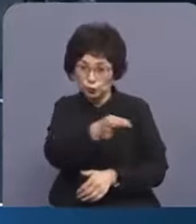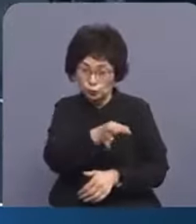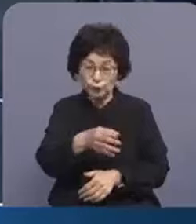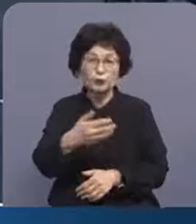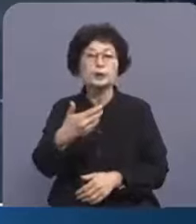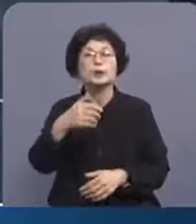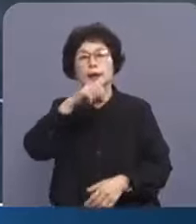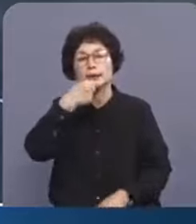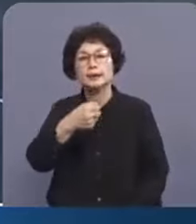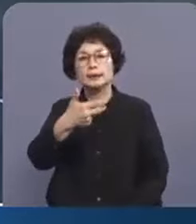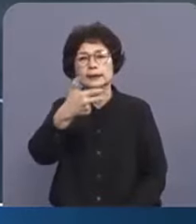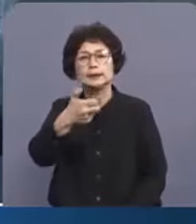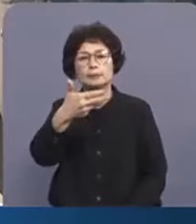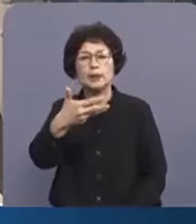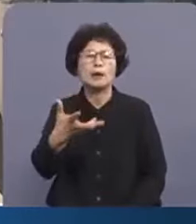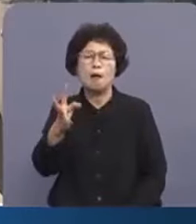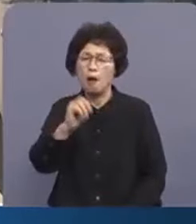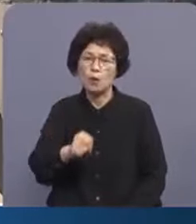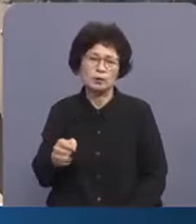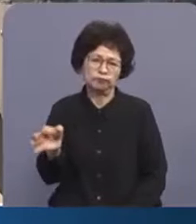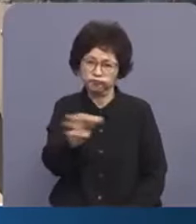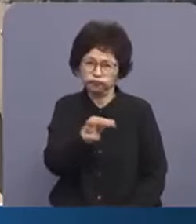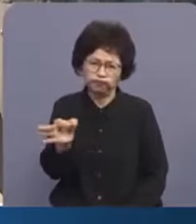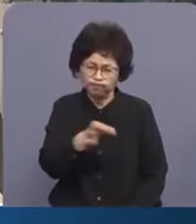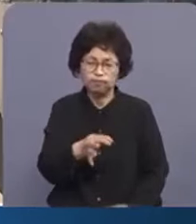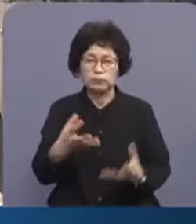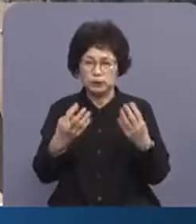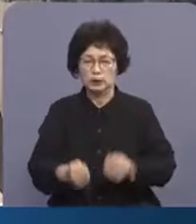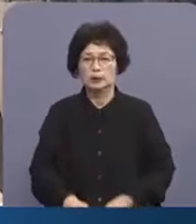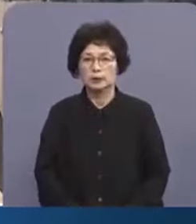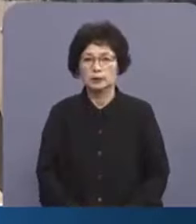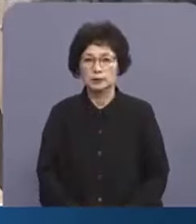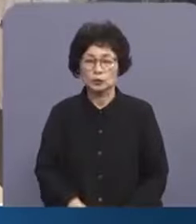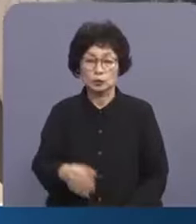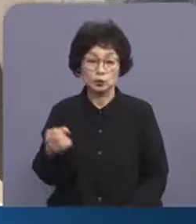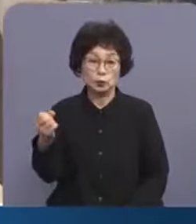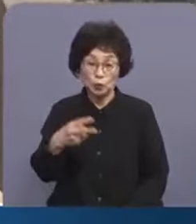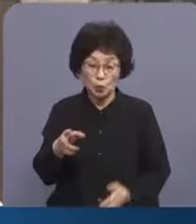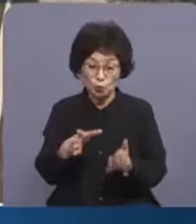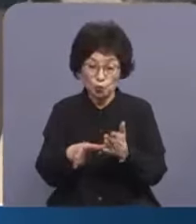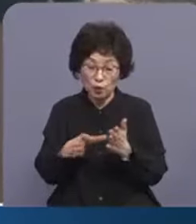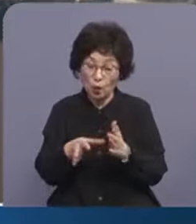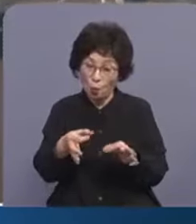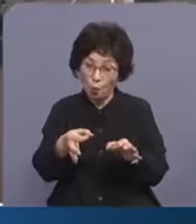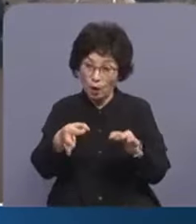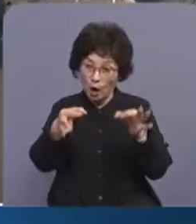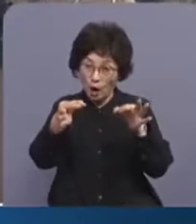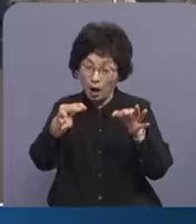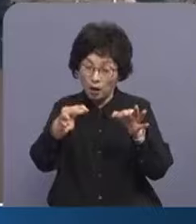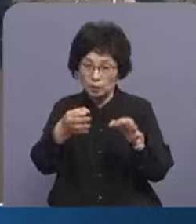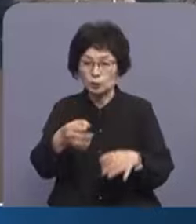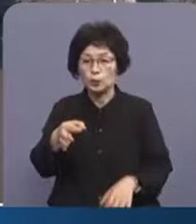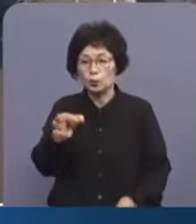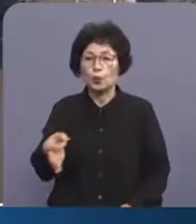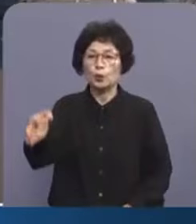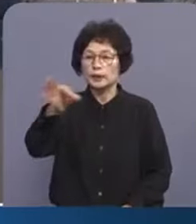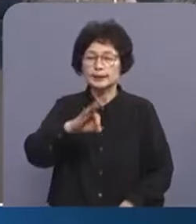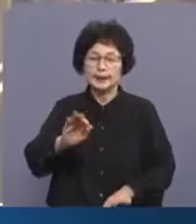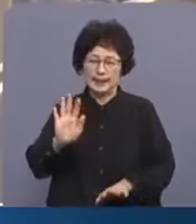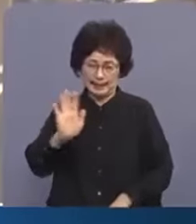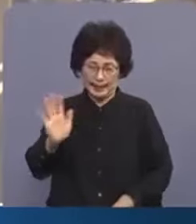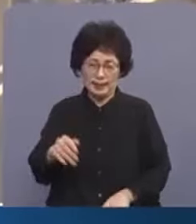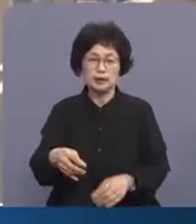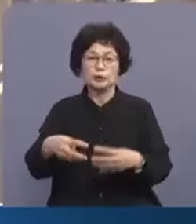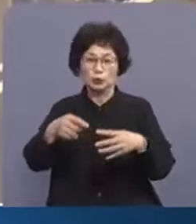78억 원에 달합니다 이뿐만 아니라이 물가 상승에 따라이 통행료를 인상하지 않는 조건으로